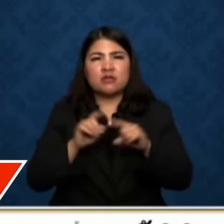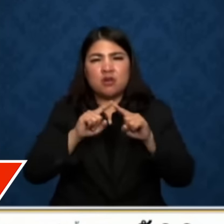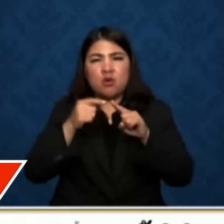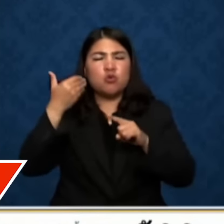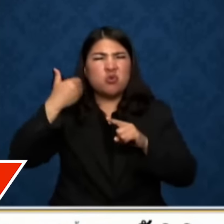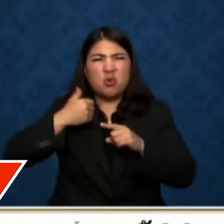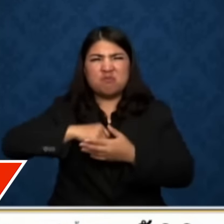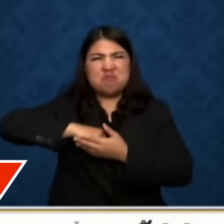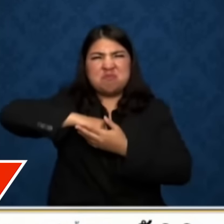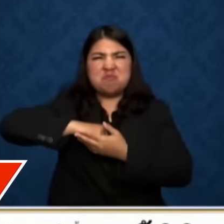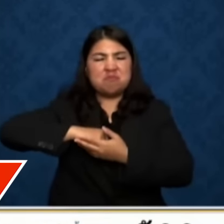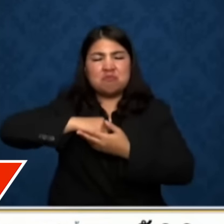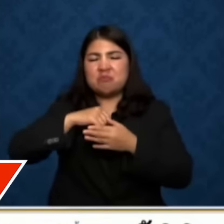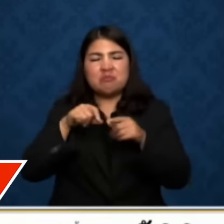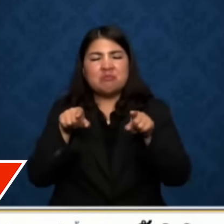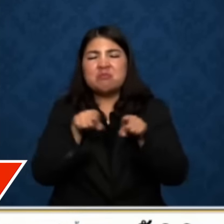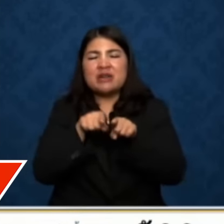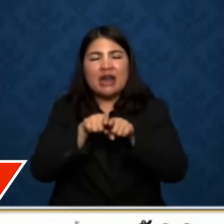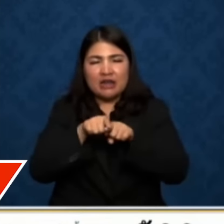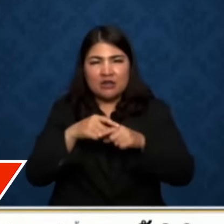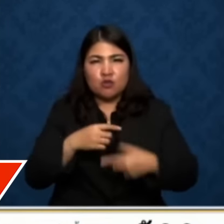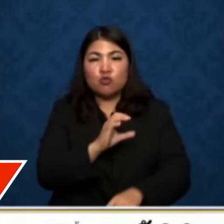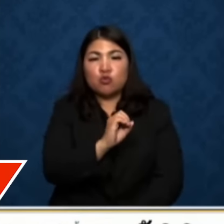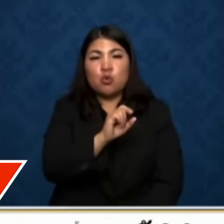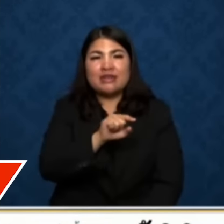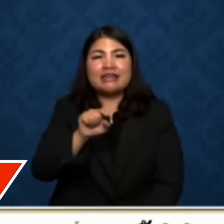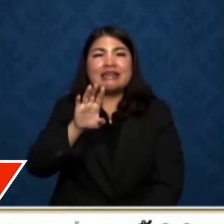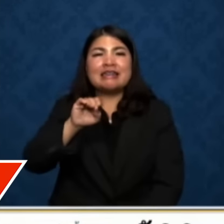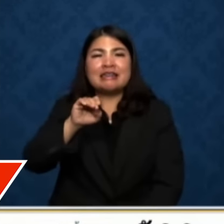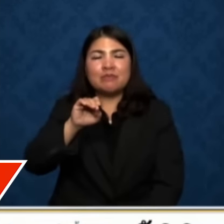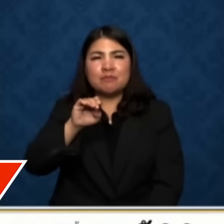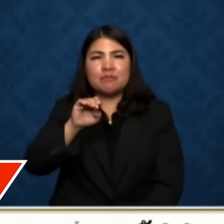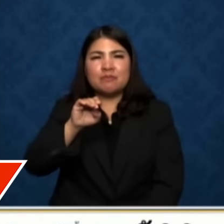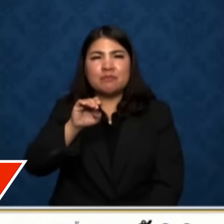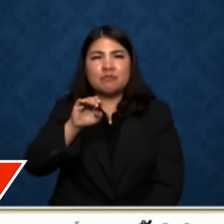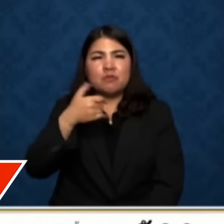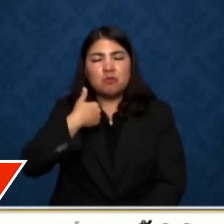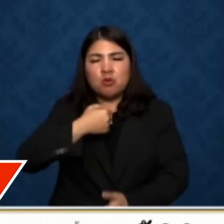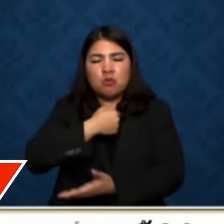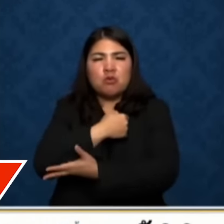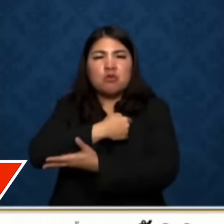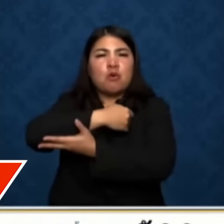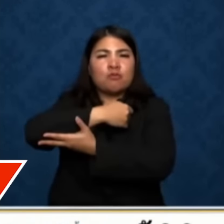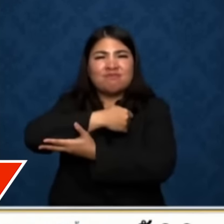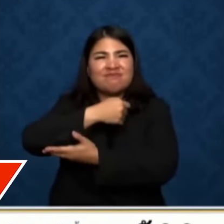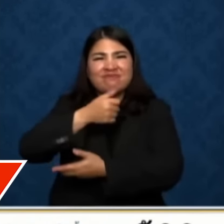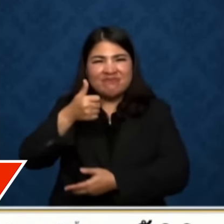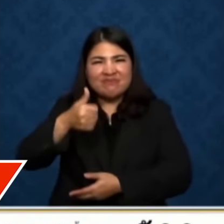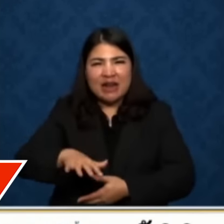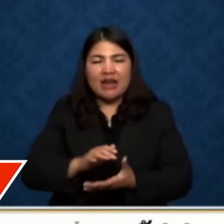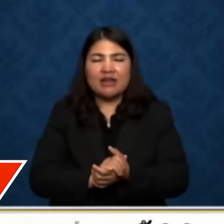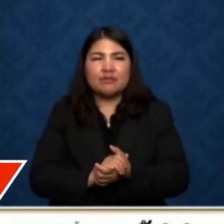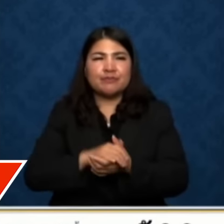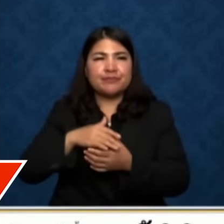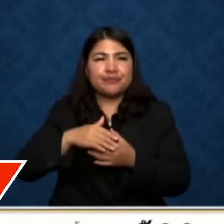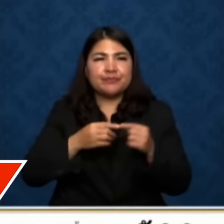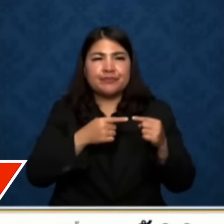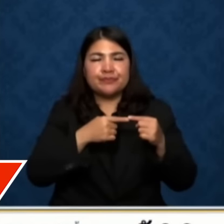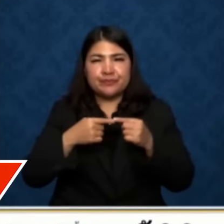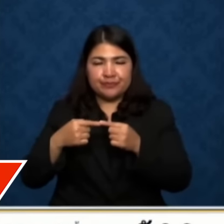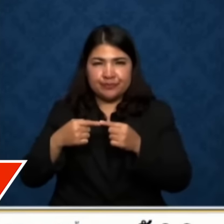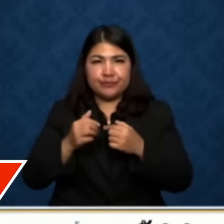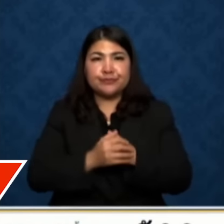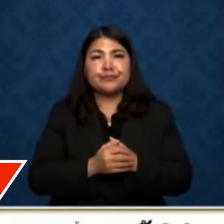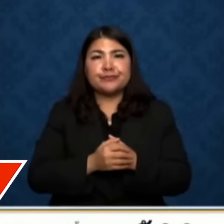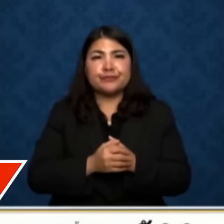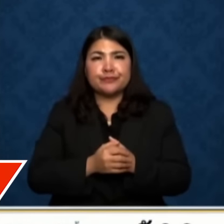นไม่ขึ้นเหมือนกัน0ถึง40ดีกรีตรงนี้นะครับยกไม่ขึ้นถัดไปครับทีนี้ครับประเด็น